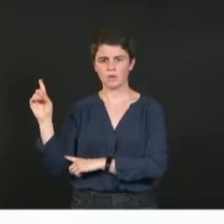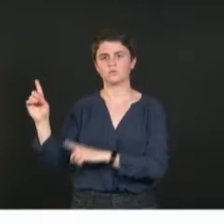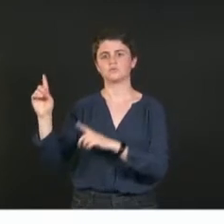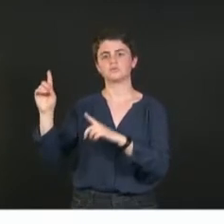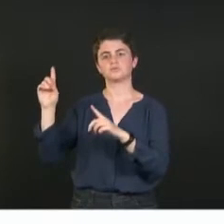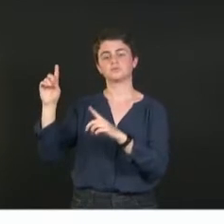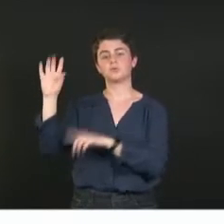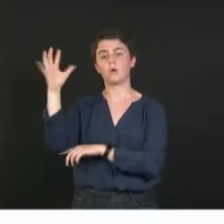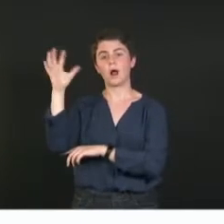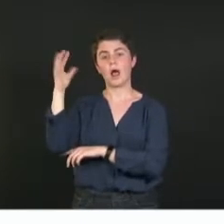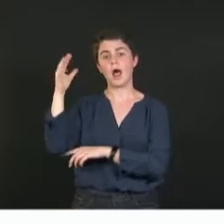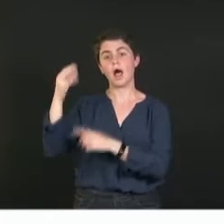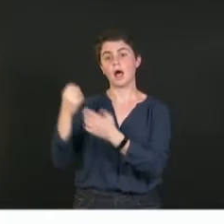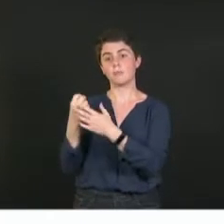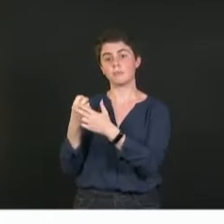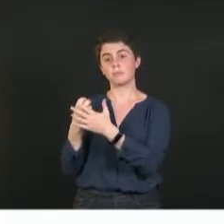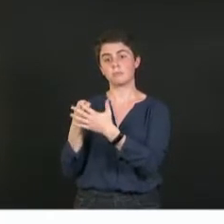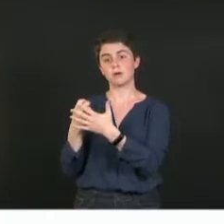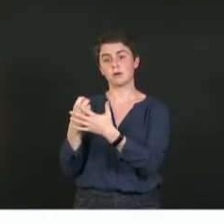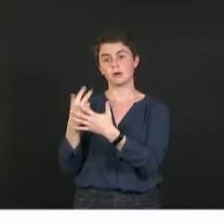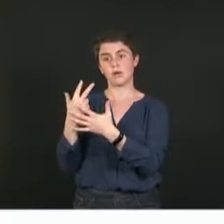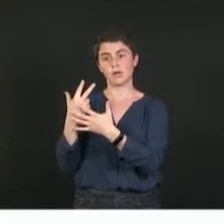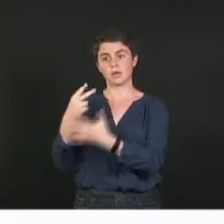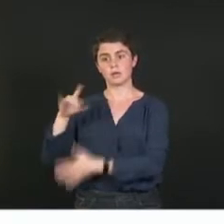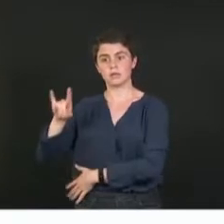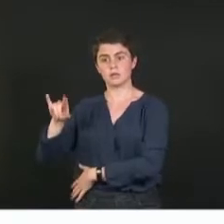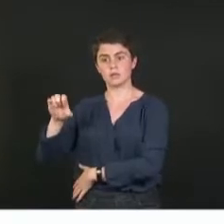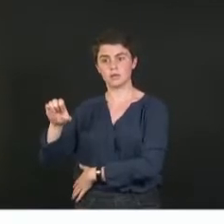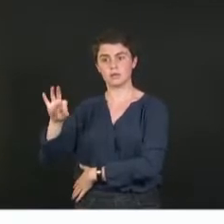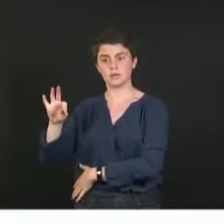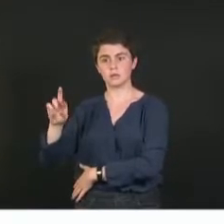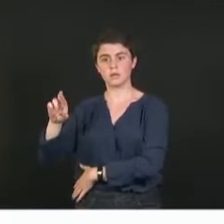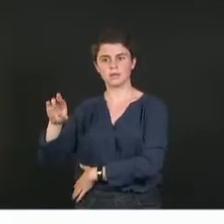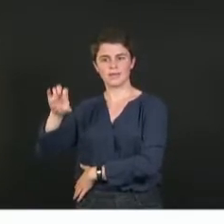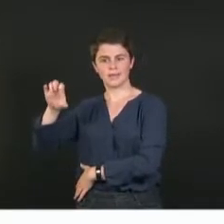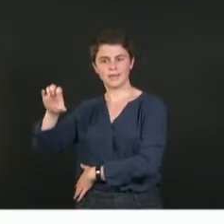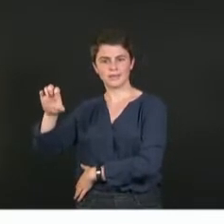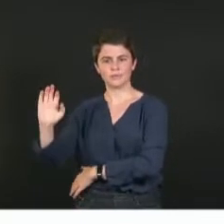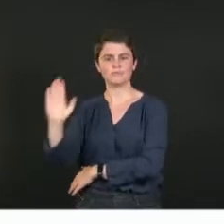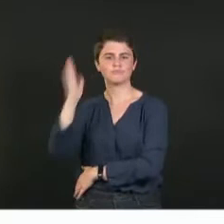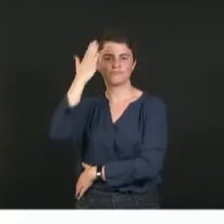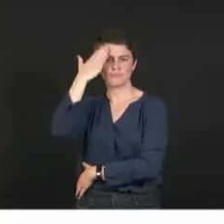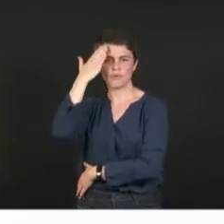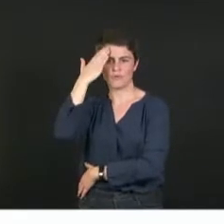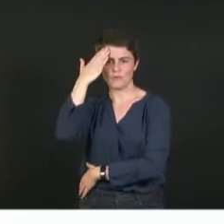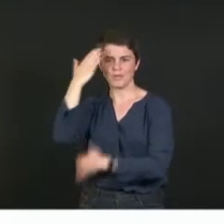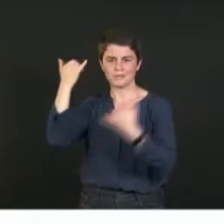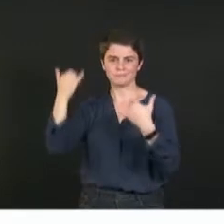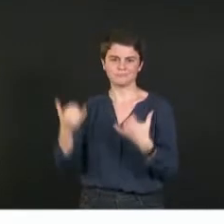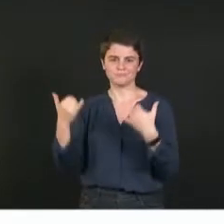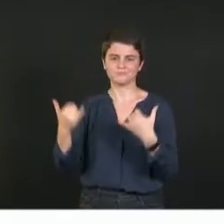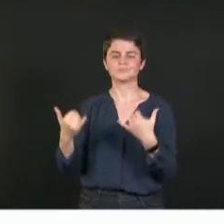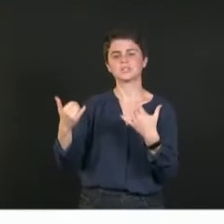hêtre. Donc c'est une essence emblématique en Normandie. Vous connaissez nos fameuses futaies cathédrales de